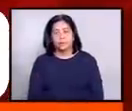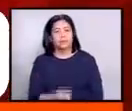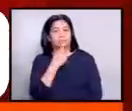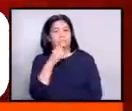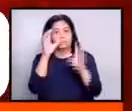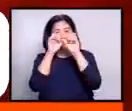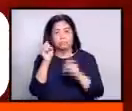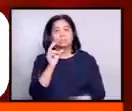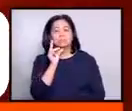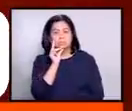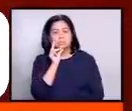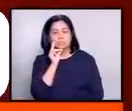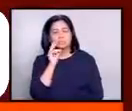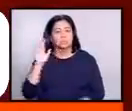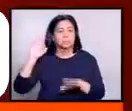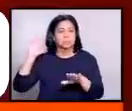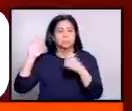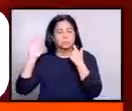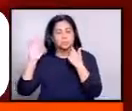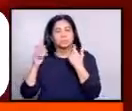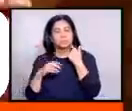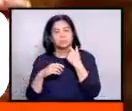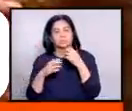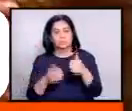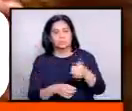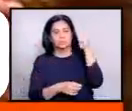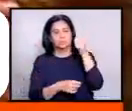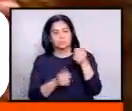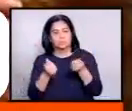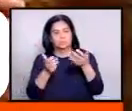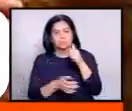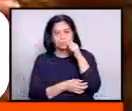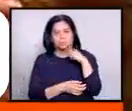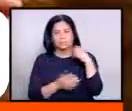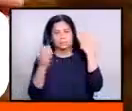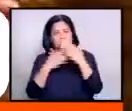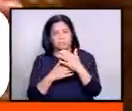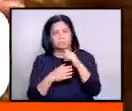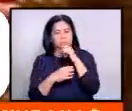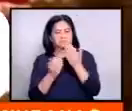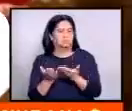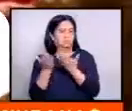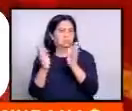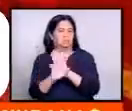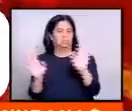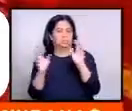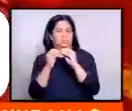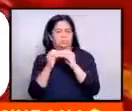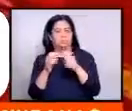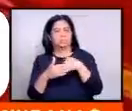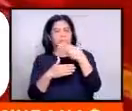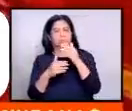Sinabi ni Pangulong Duterte sa oath-taking ng mga nanalong kandidato ng administrasyon kagabi na hindi na siya mag-i-endorso ng susunod na